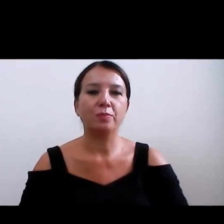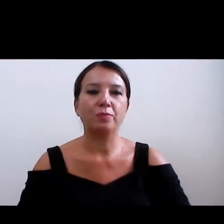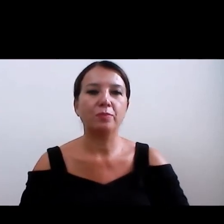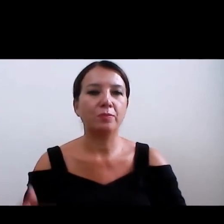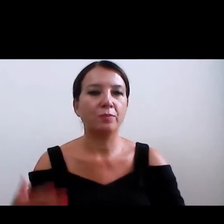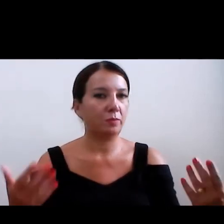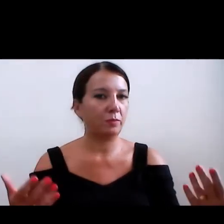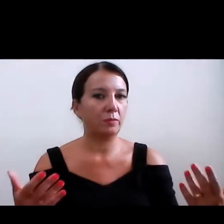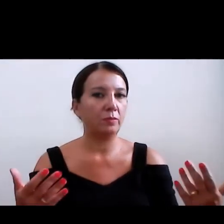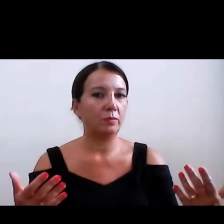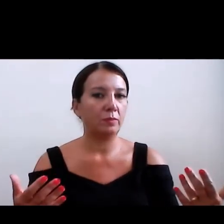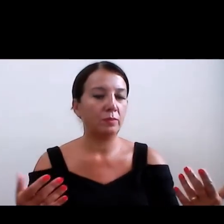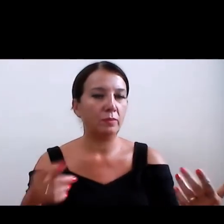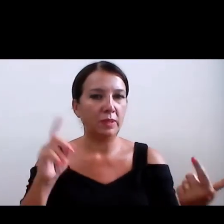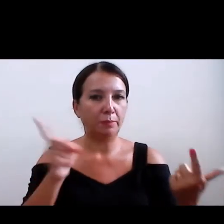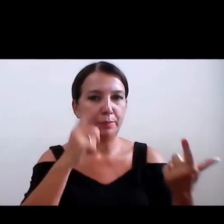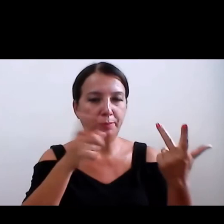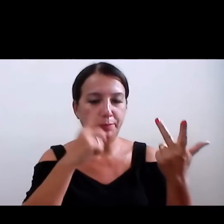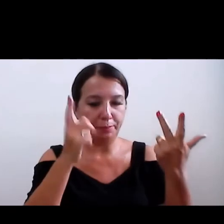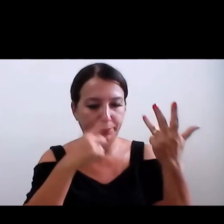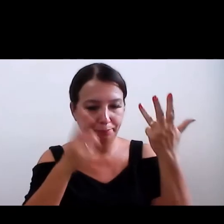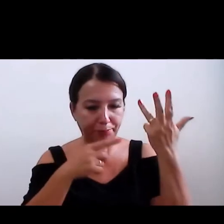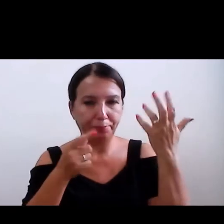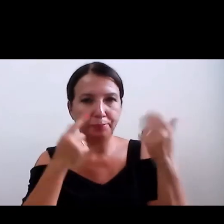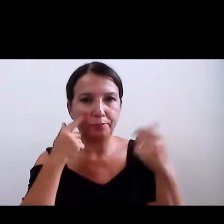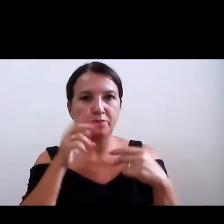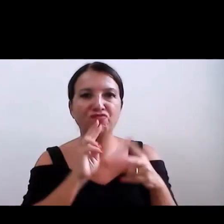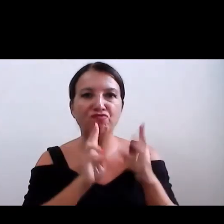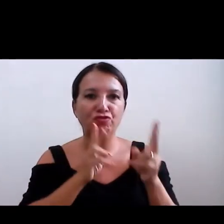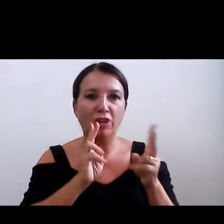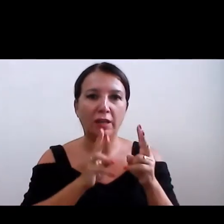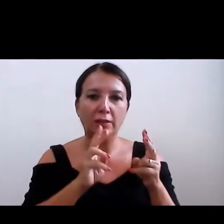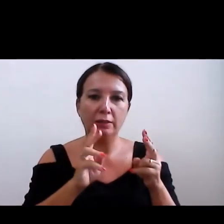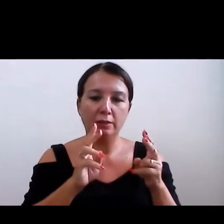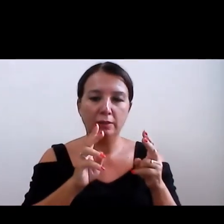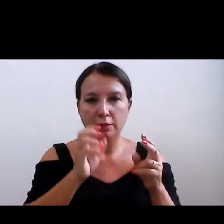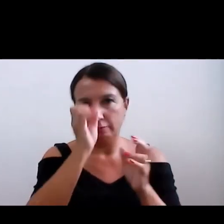Allora, scorro rapidamente per vedere se ci sono altre suggestioni.